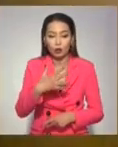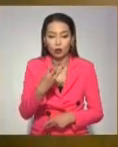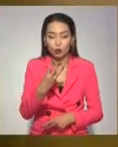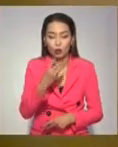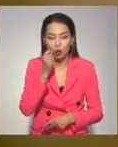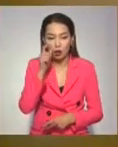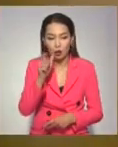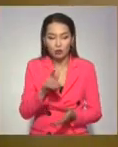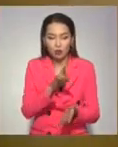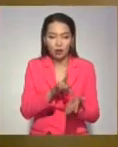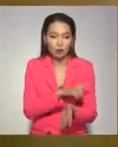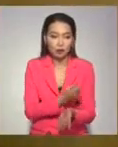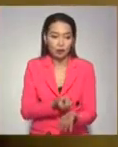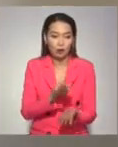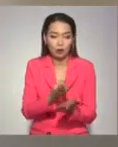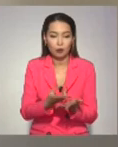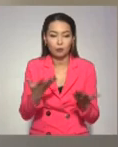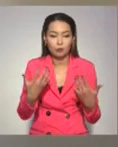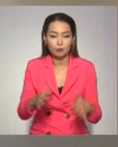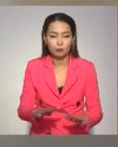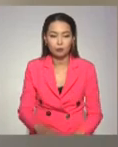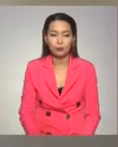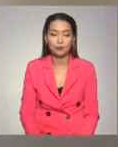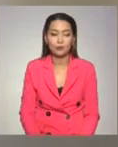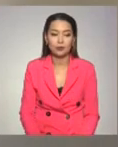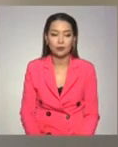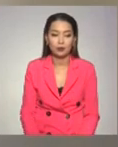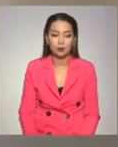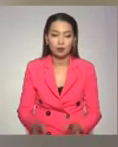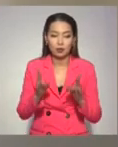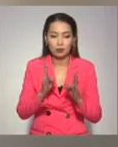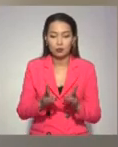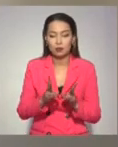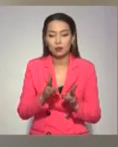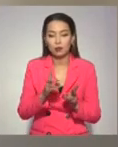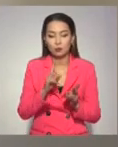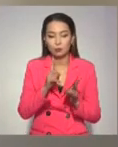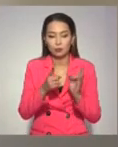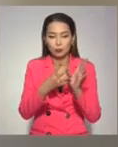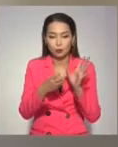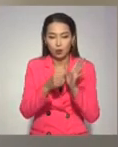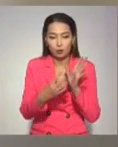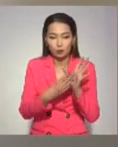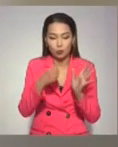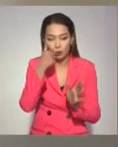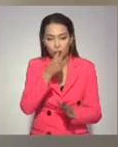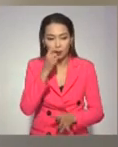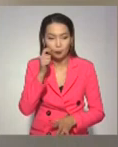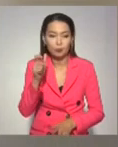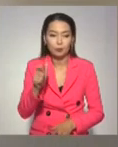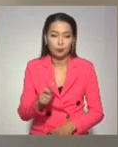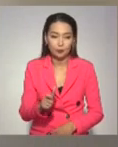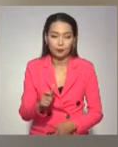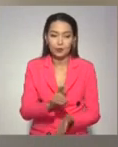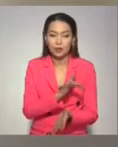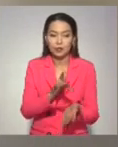адам қалалық ауруханаға жатқызылды. Зардап шеккен 1969 жылғы ер адам